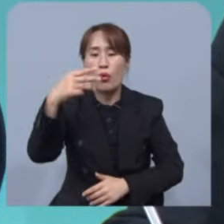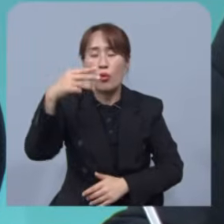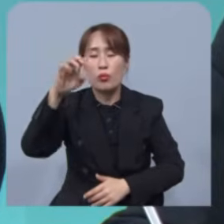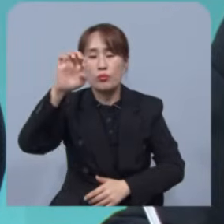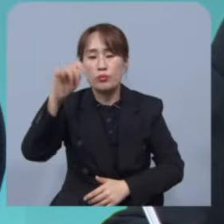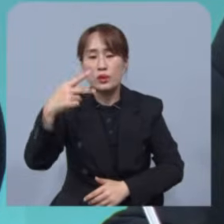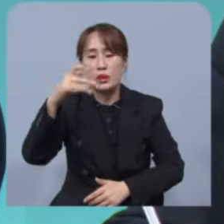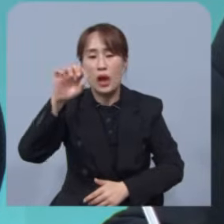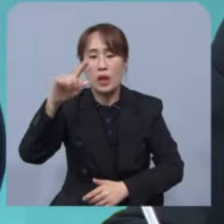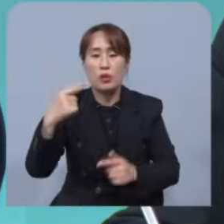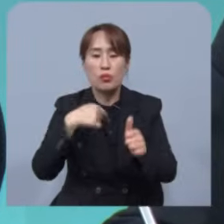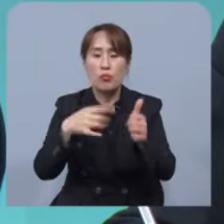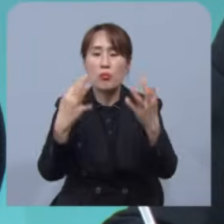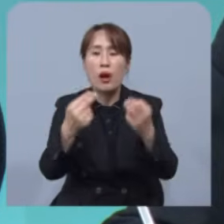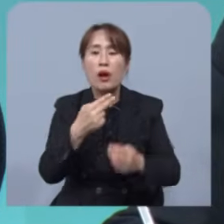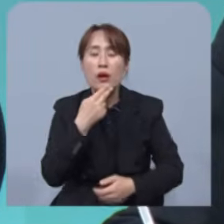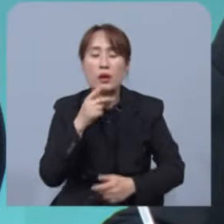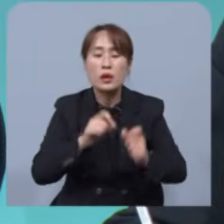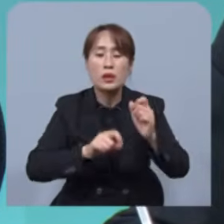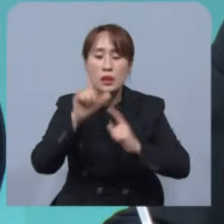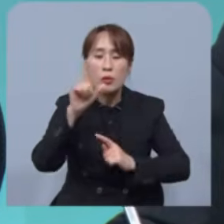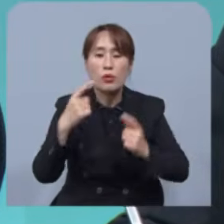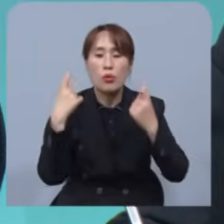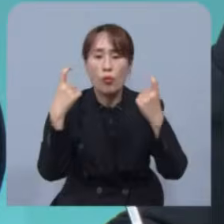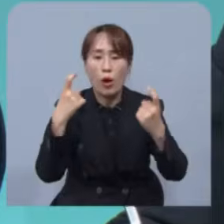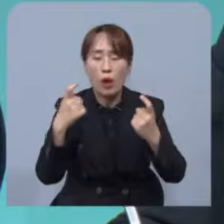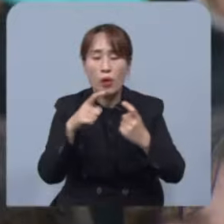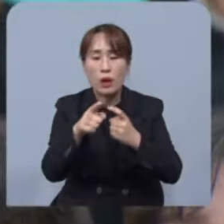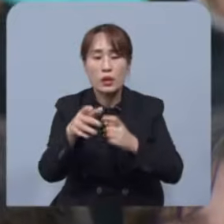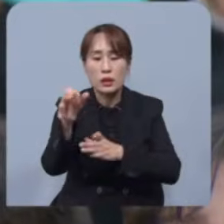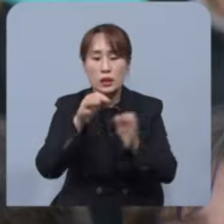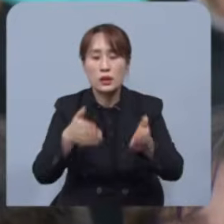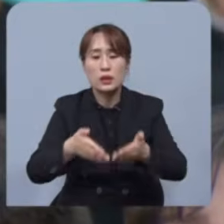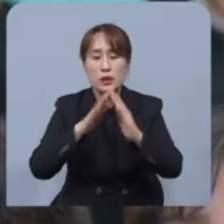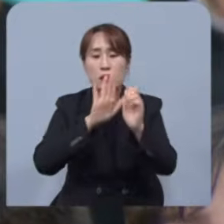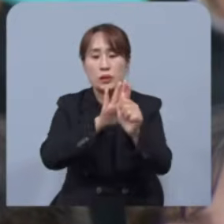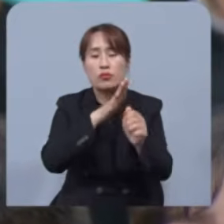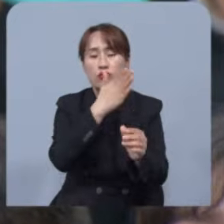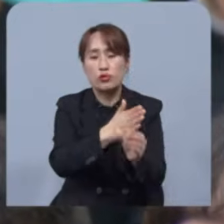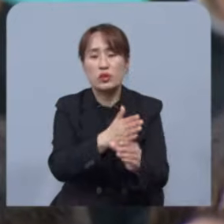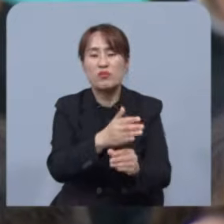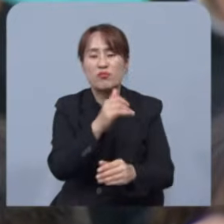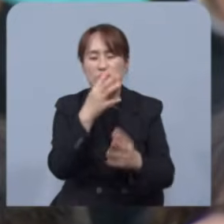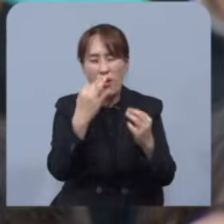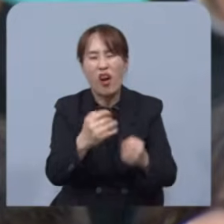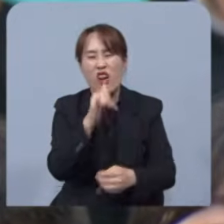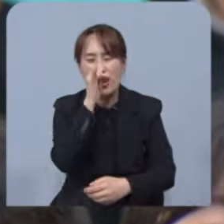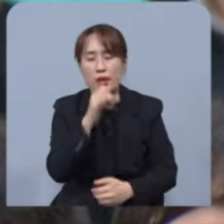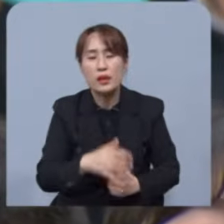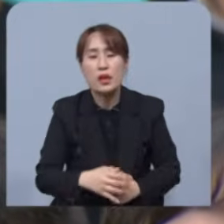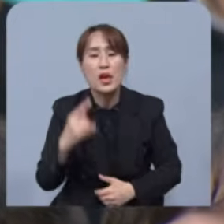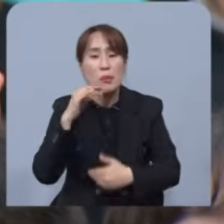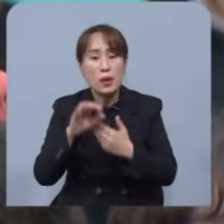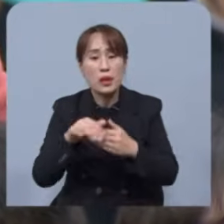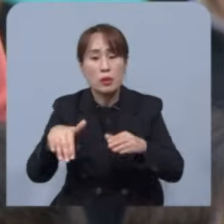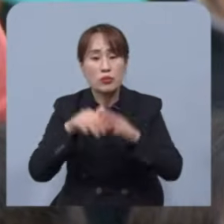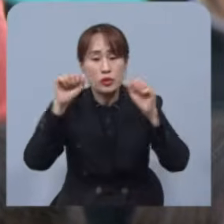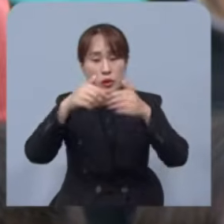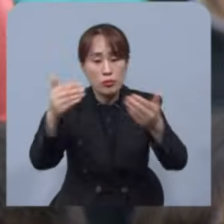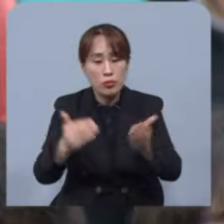상당히 미흡한 편입니다. 대부분 다 관광도 창업 지원 위주로 되다 보니 만약에